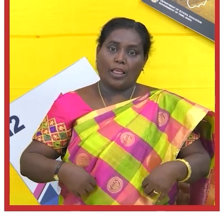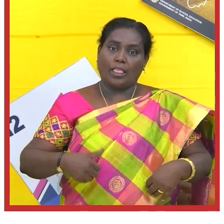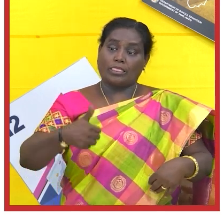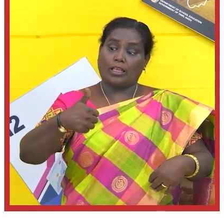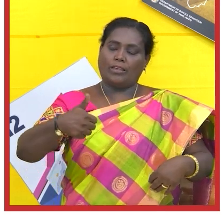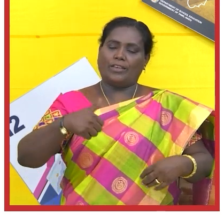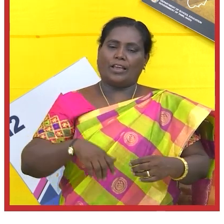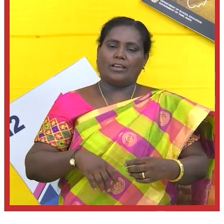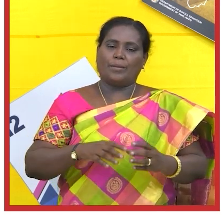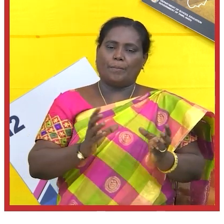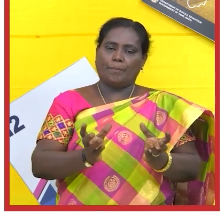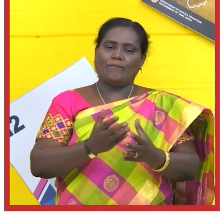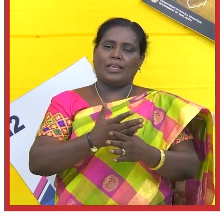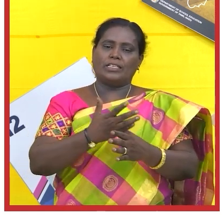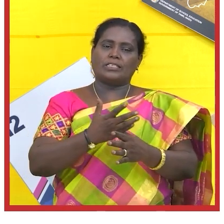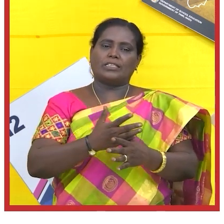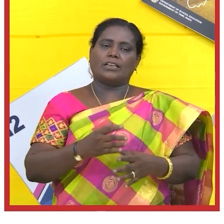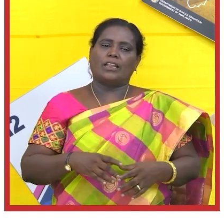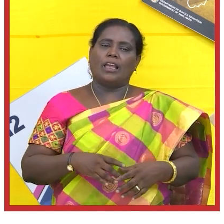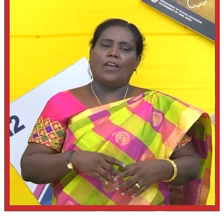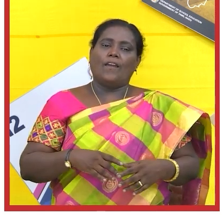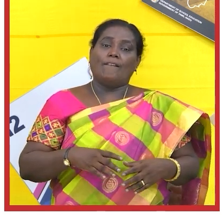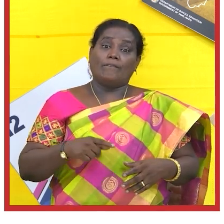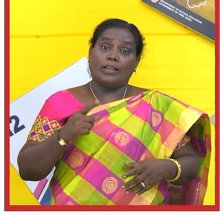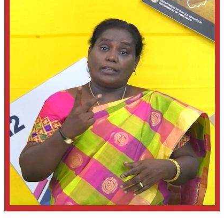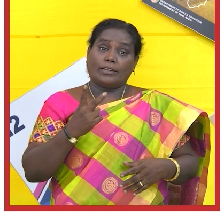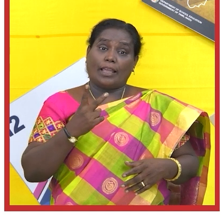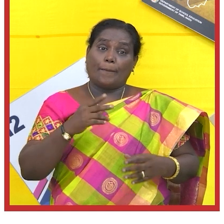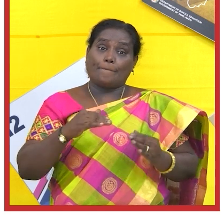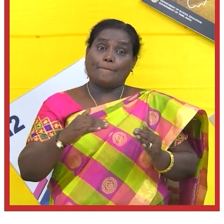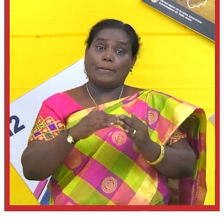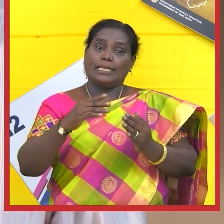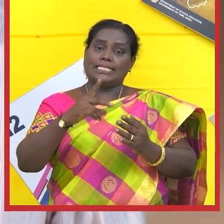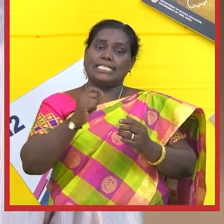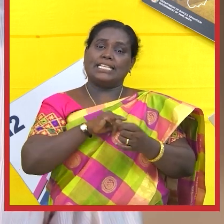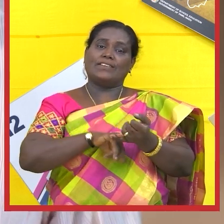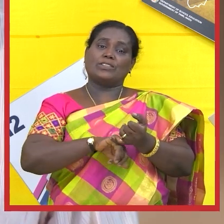பணியாற்றியிருக்கிறார். இரட்டைமலை சீனிவாசனுடைய ஒரு மிகப்பெரிய சாதனை என்னவென்றால்,